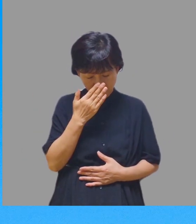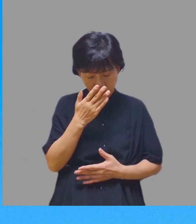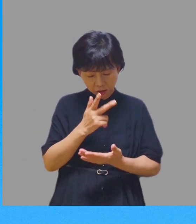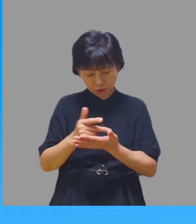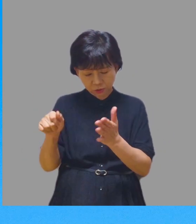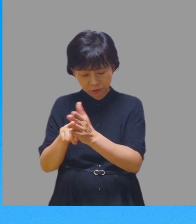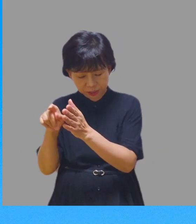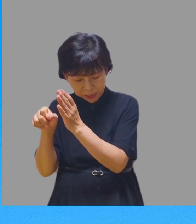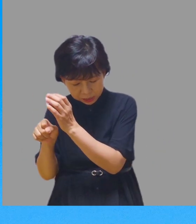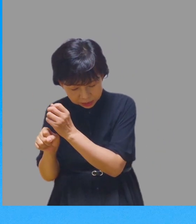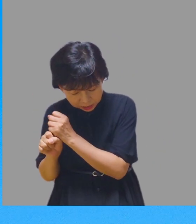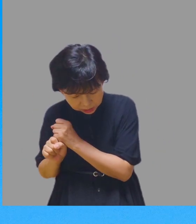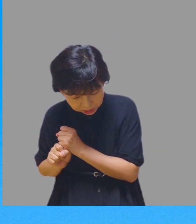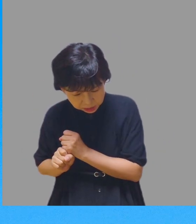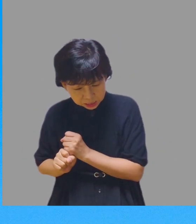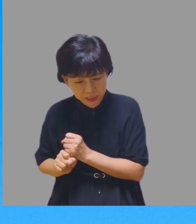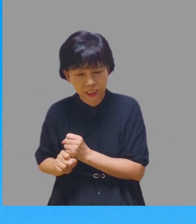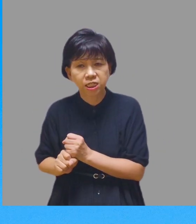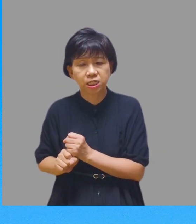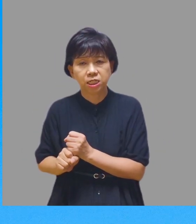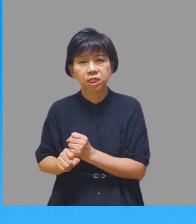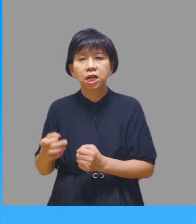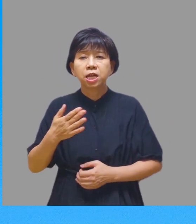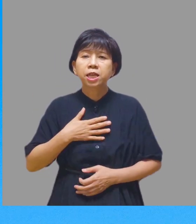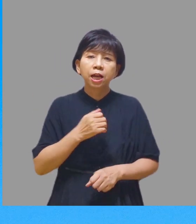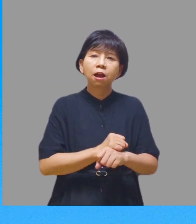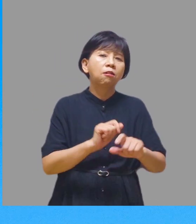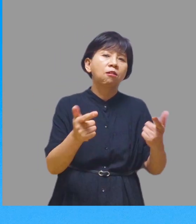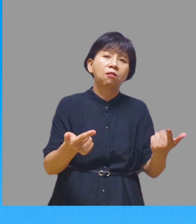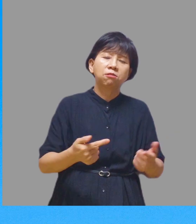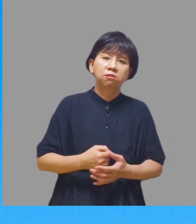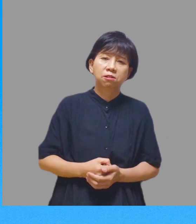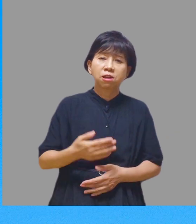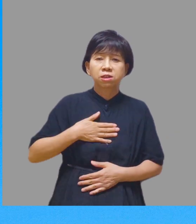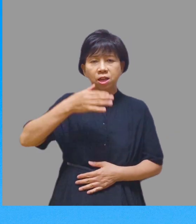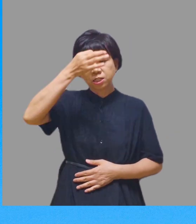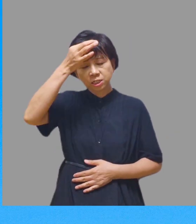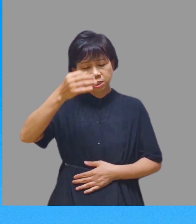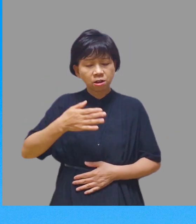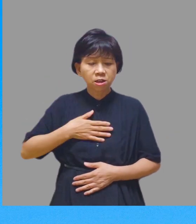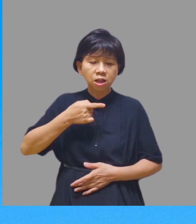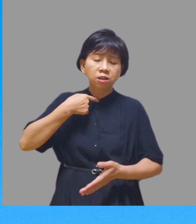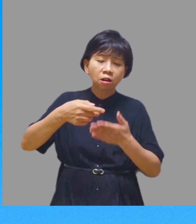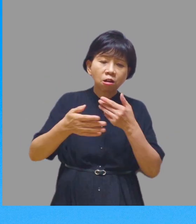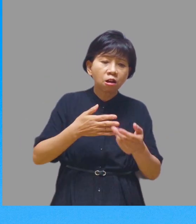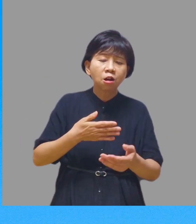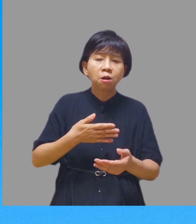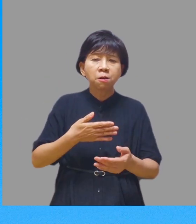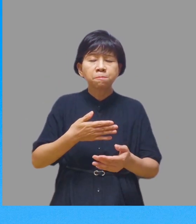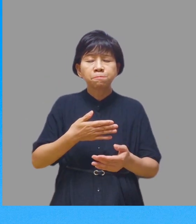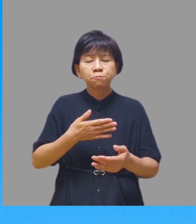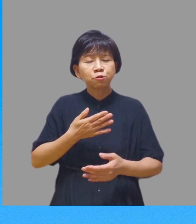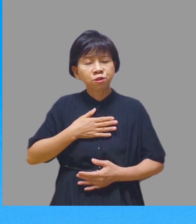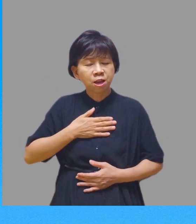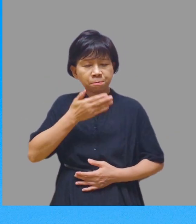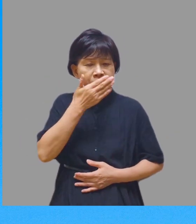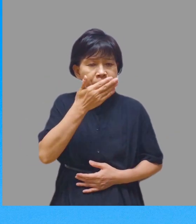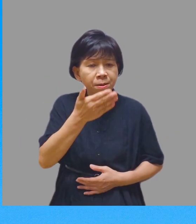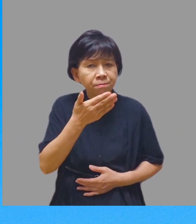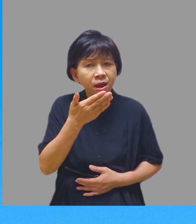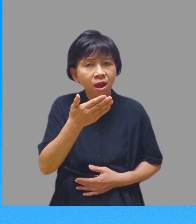의지하는 걸까요? 주님을 의지하는 거지. 내가 하는 게 아니에요. 내 실력으로, 내 경험으로, 내 말발로, 내가 가지고